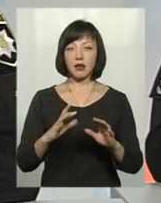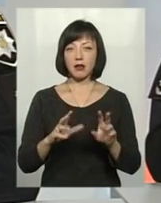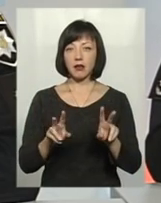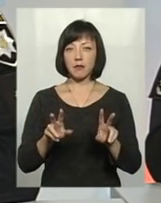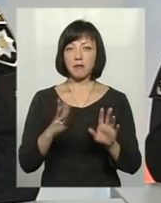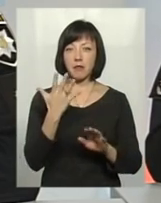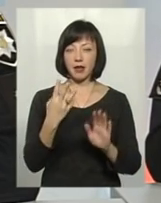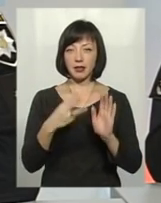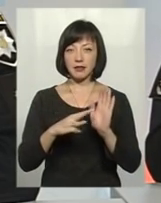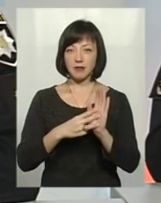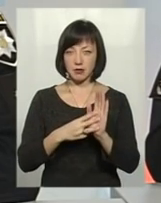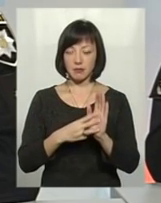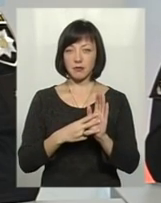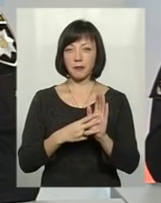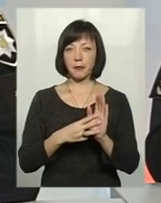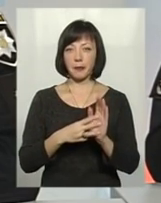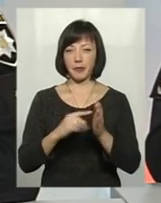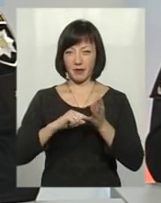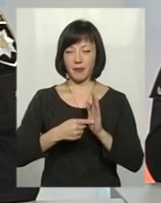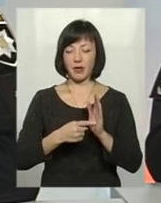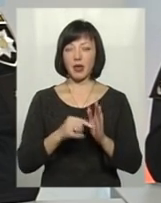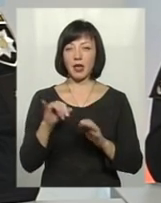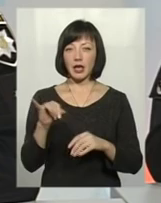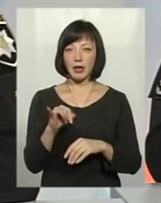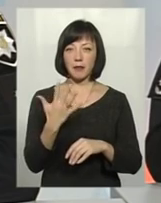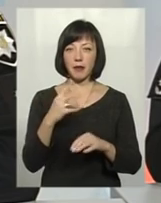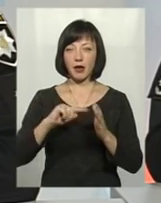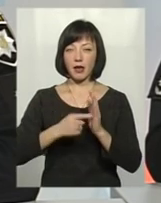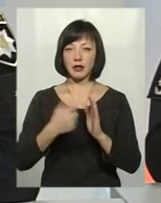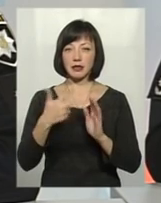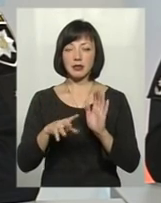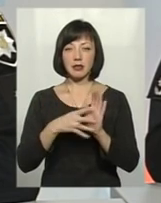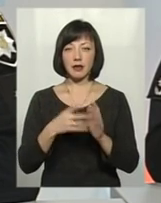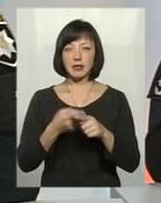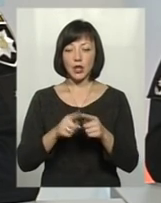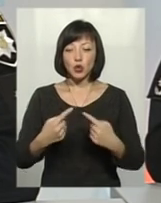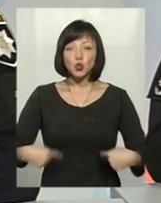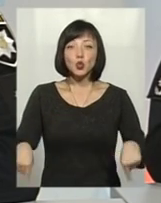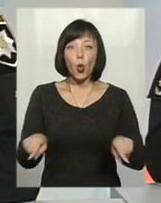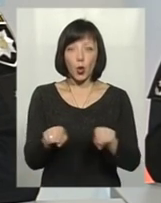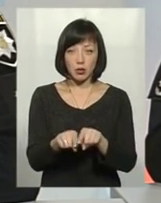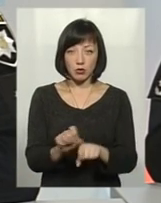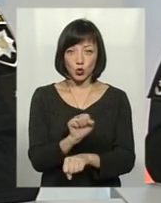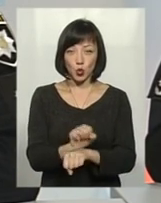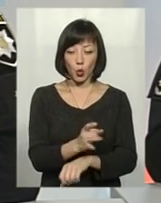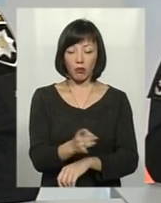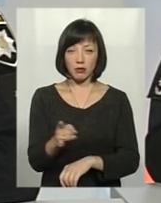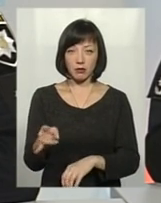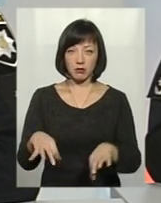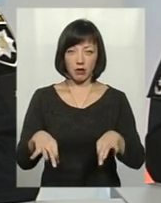місце стоянки, і дорожні знаки 5.39 – це зона стоянки транспортних